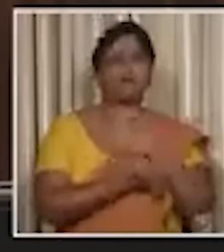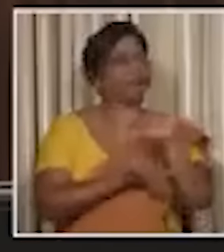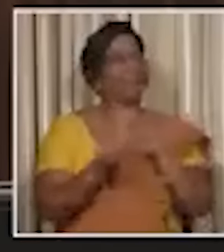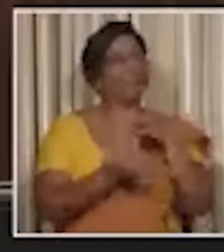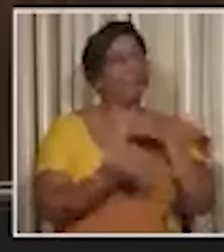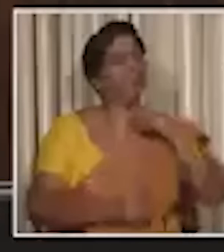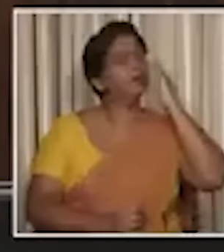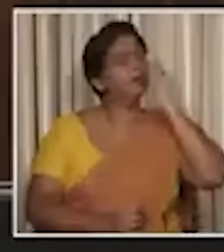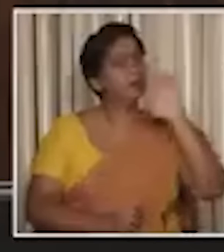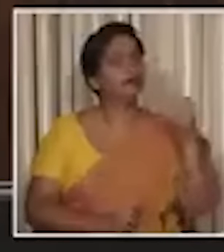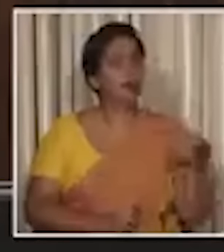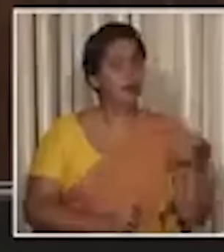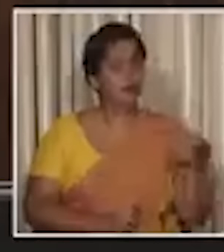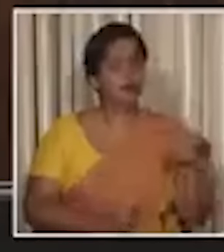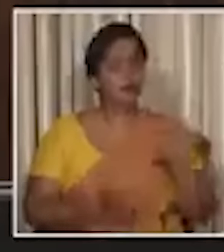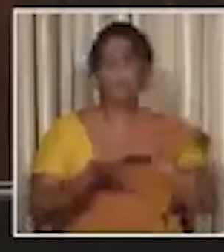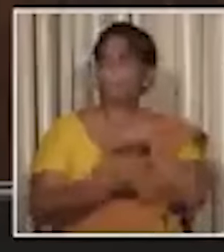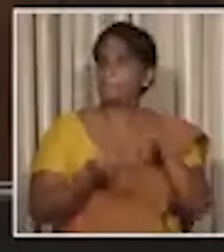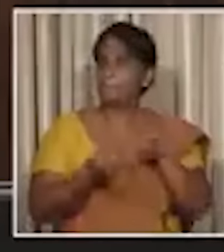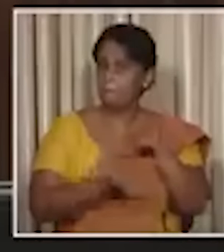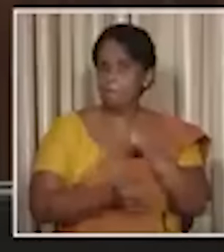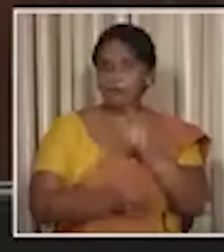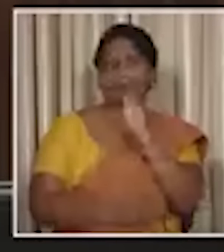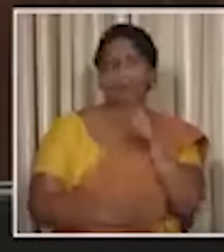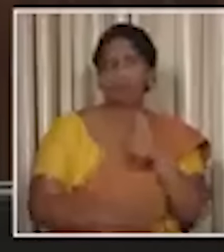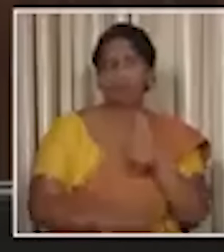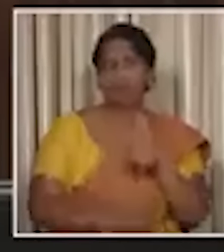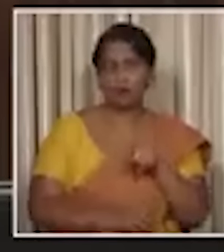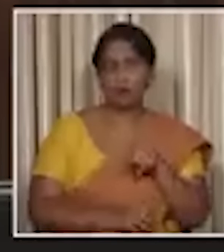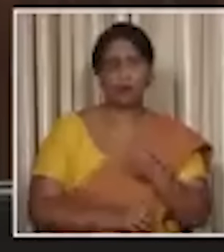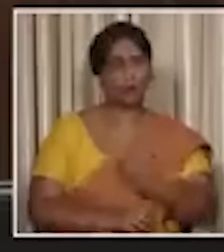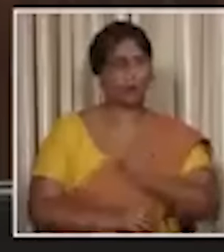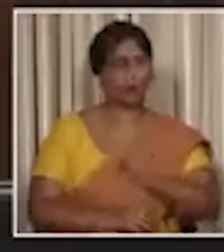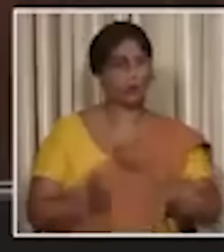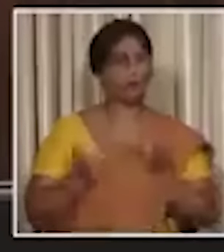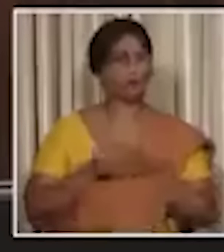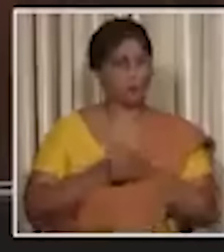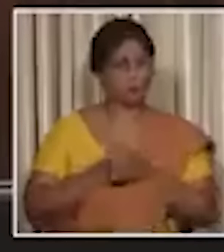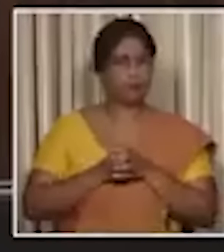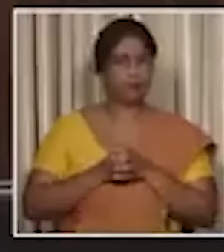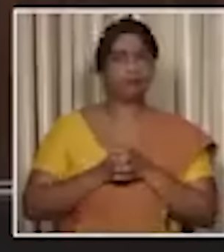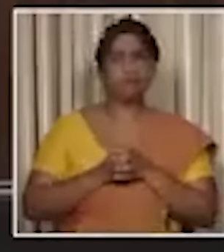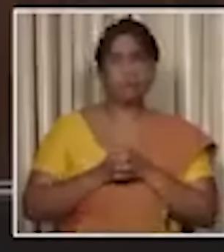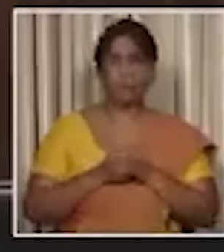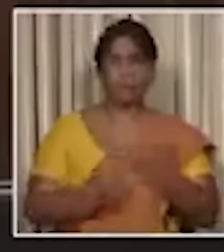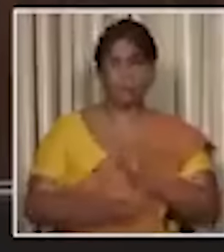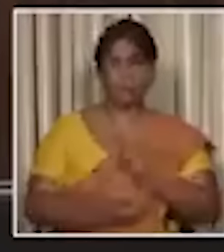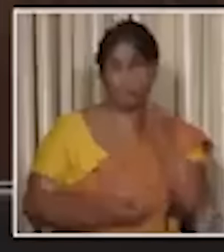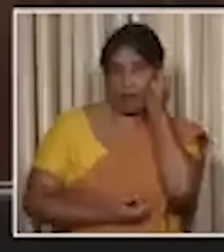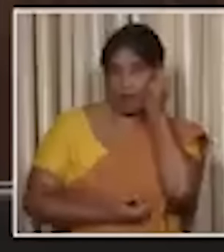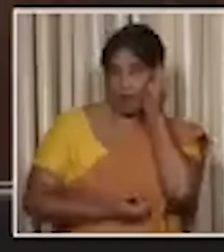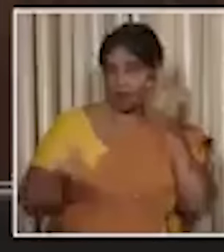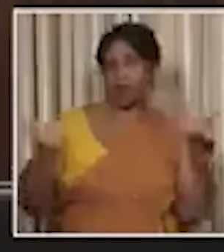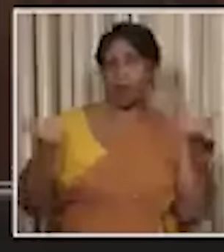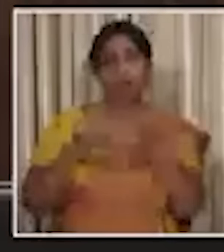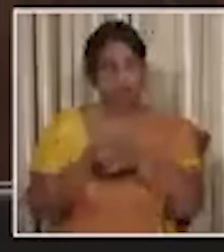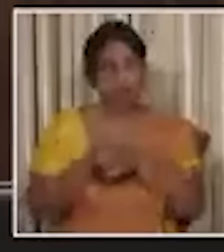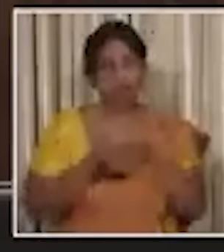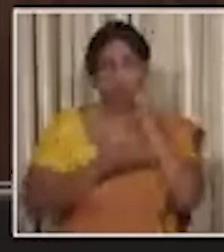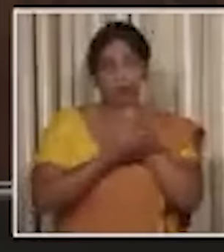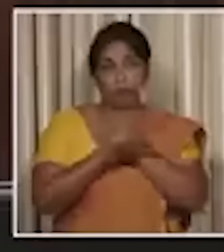ස්වභාවය. ප්‍රජාතන්ත්‍රවාදී යනු තනි පක්ෂයක් වටා තනි මතයක් වටා සිරු